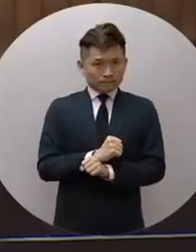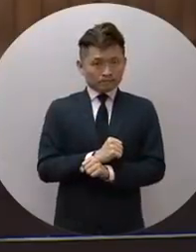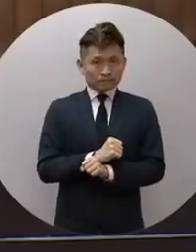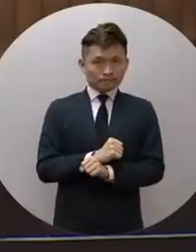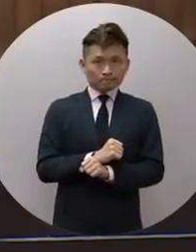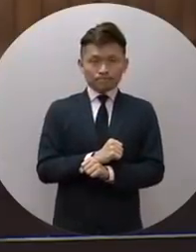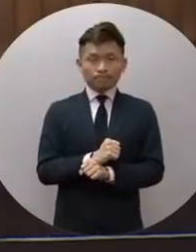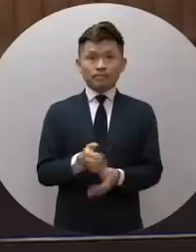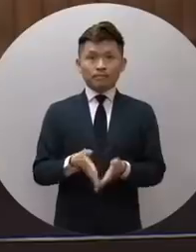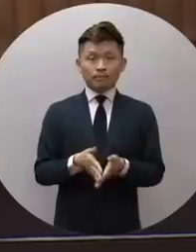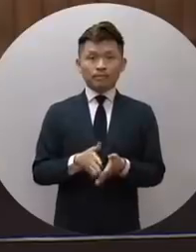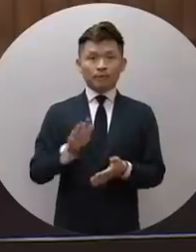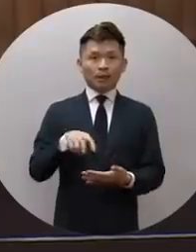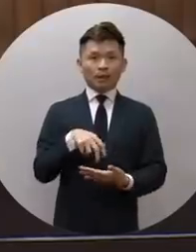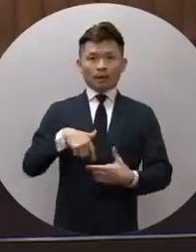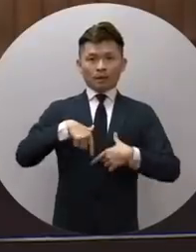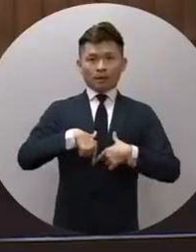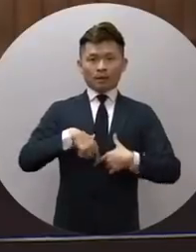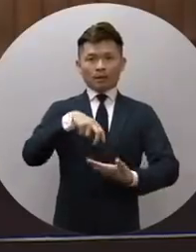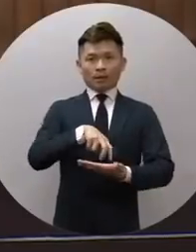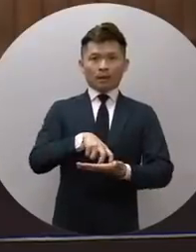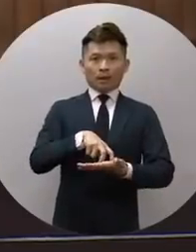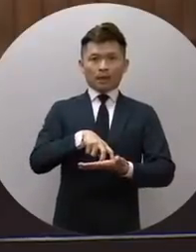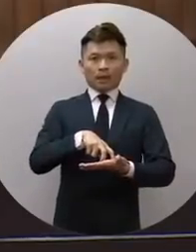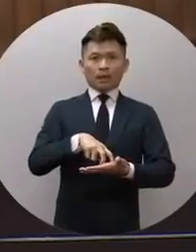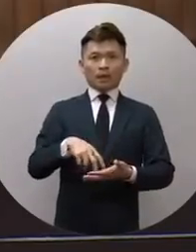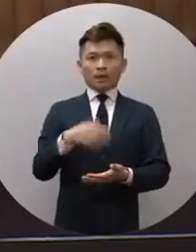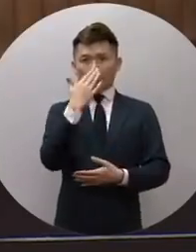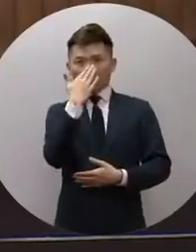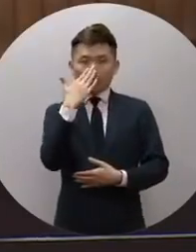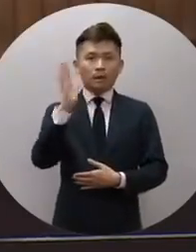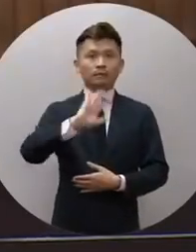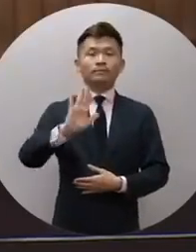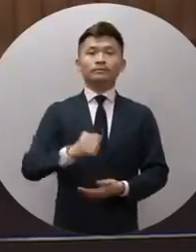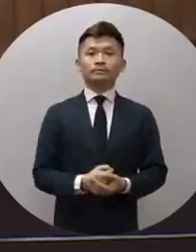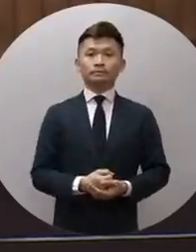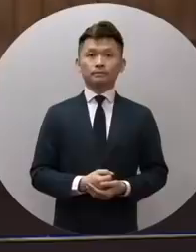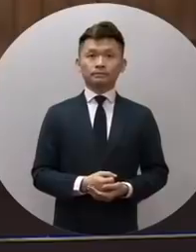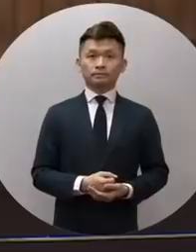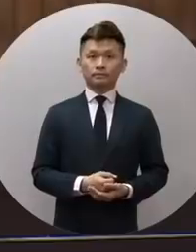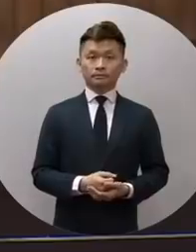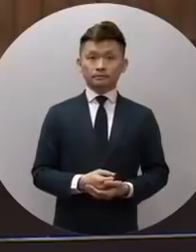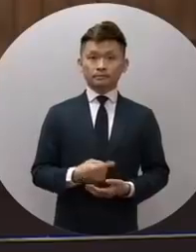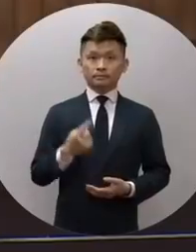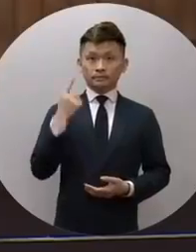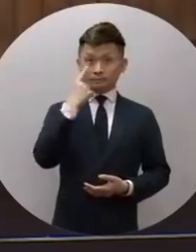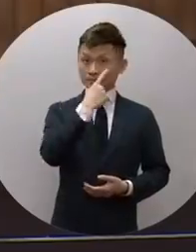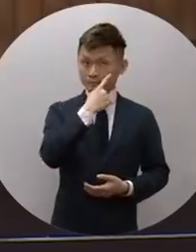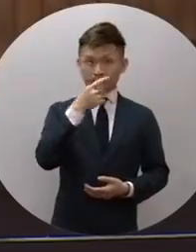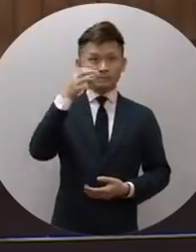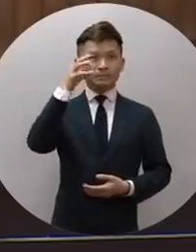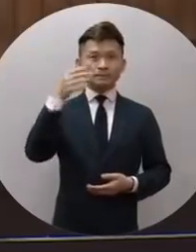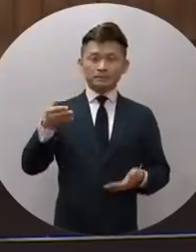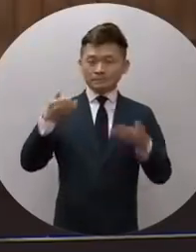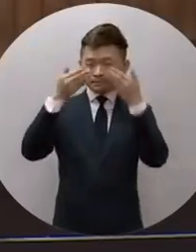却不能让恐惧笼罩我们的心，遮住我们的眼，结果因恐惧